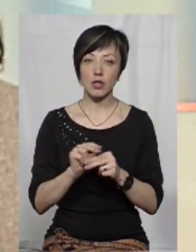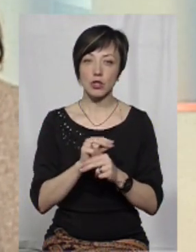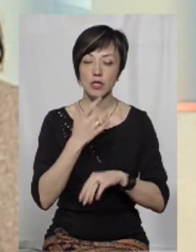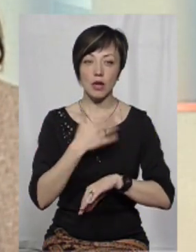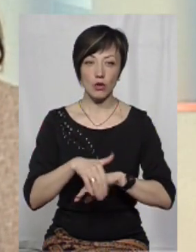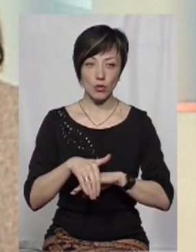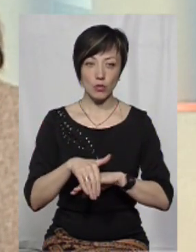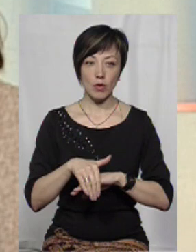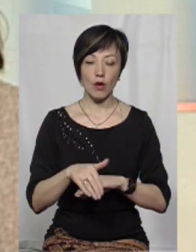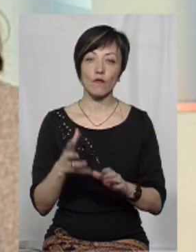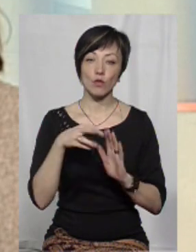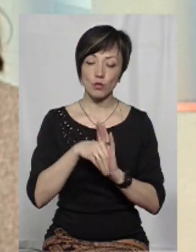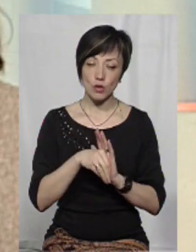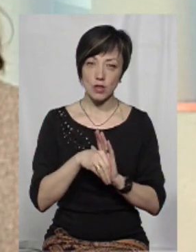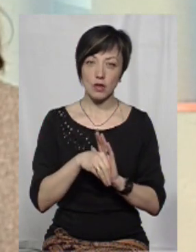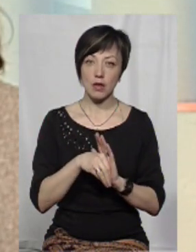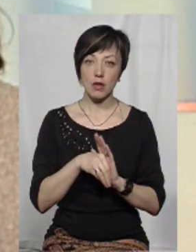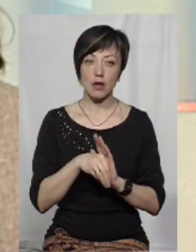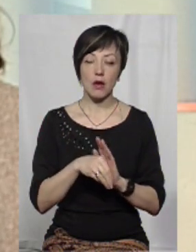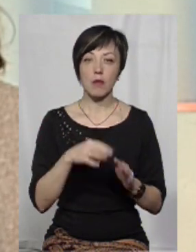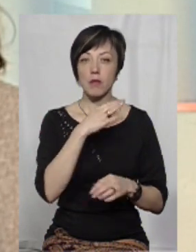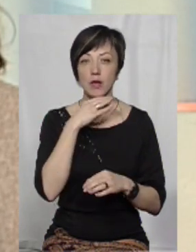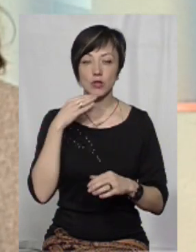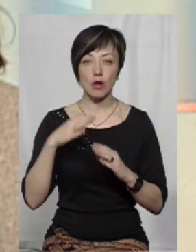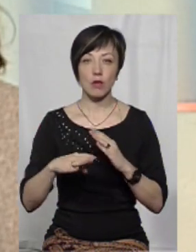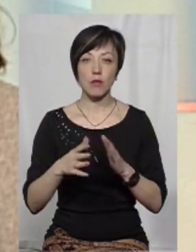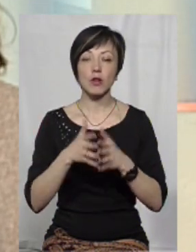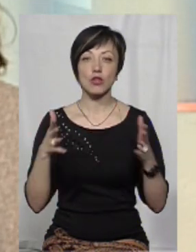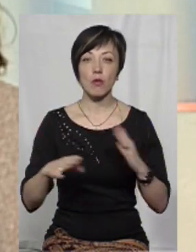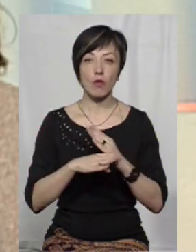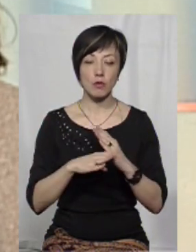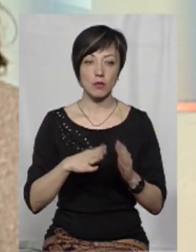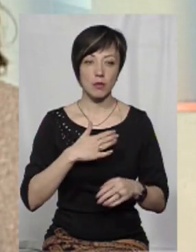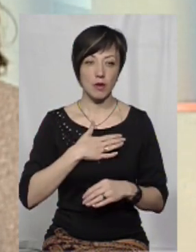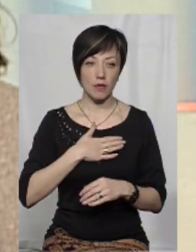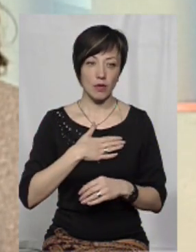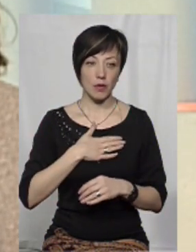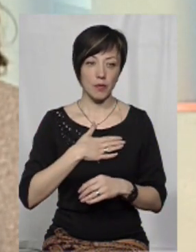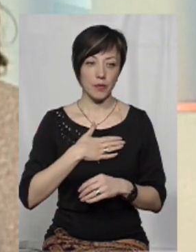за кордоном, в том числе большая помощь у меня была от моего